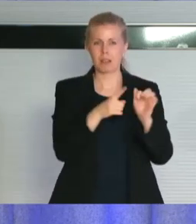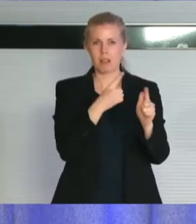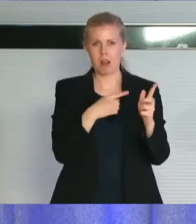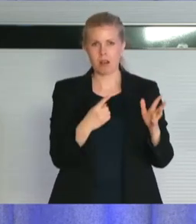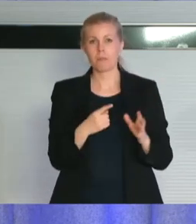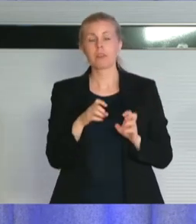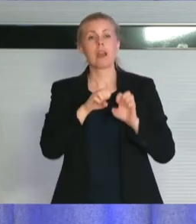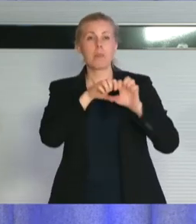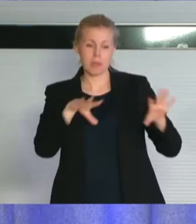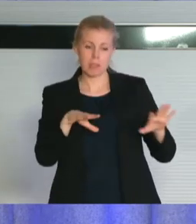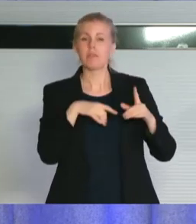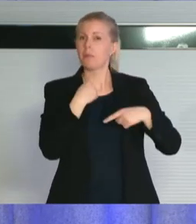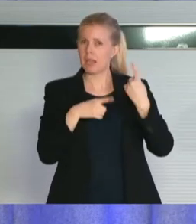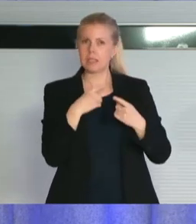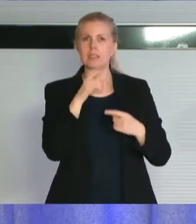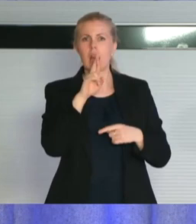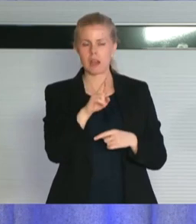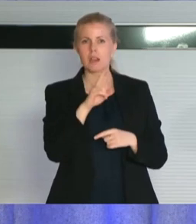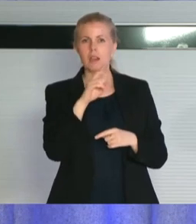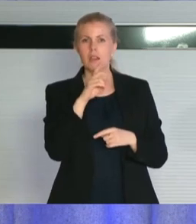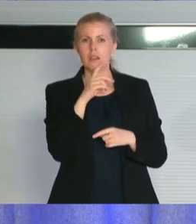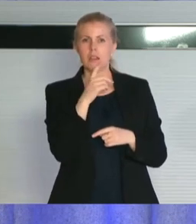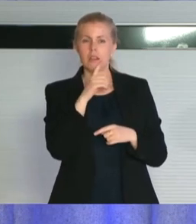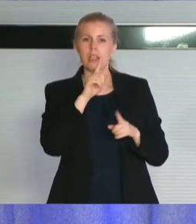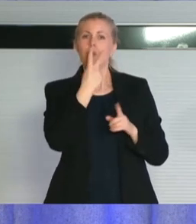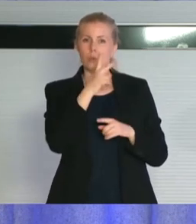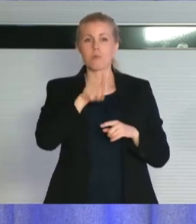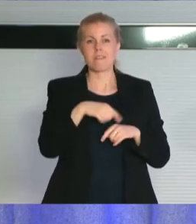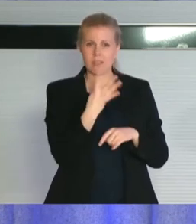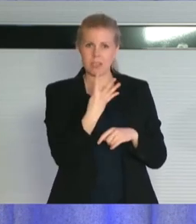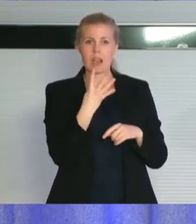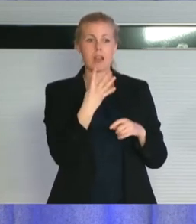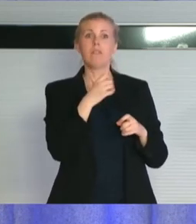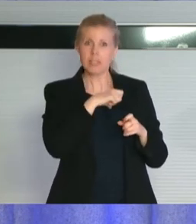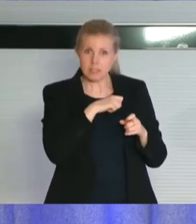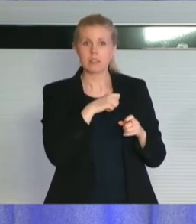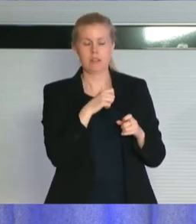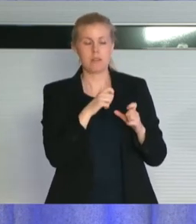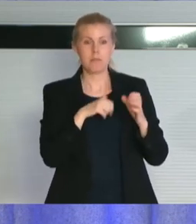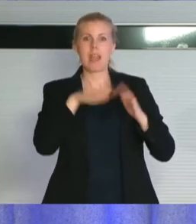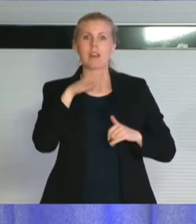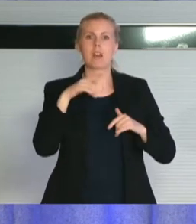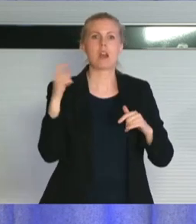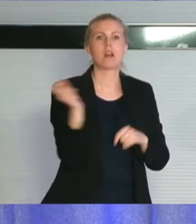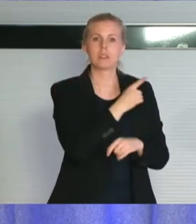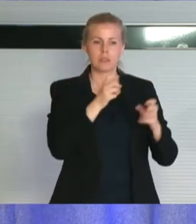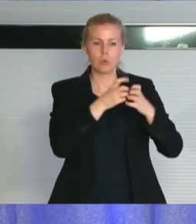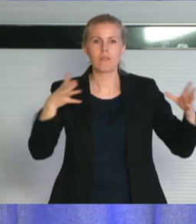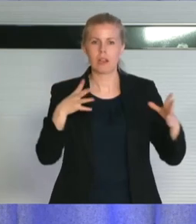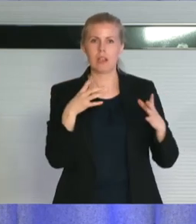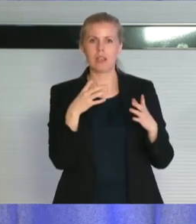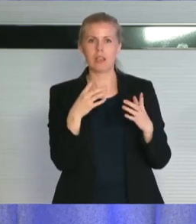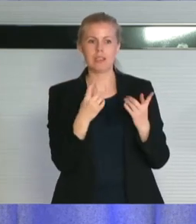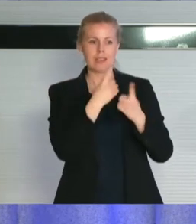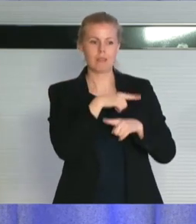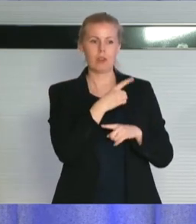fortsatt med en R på 2,4, så ville vi fått en meget rask utvikling av epidemien med 1400 på